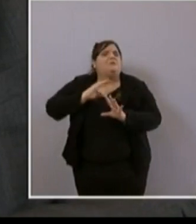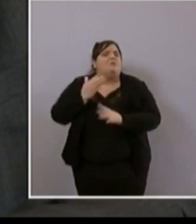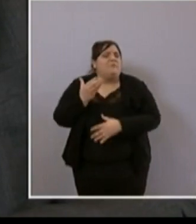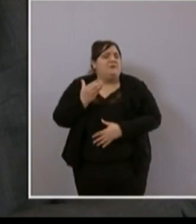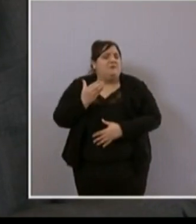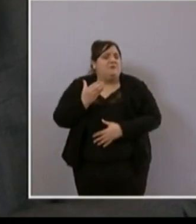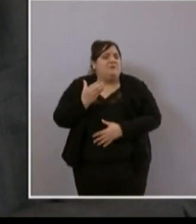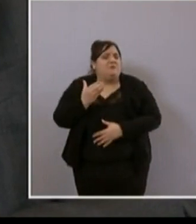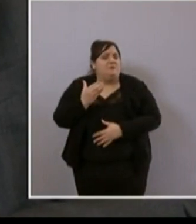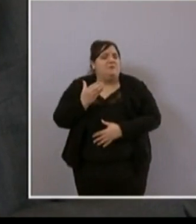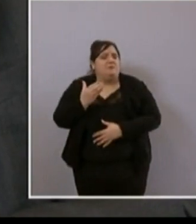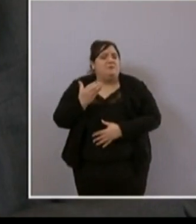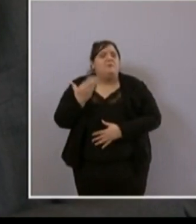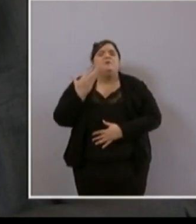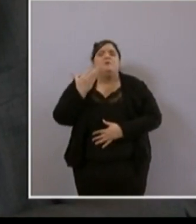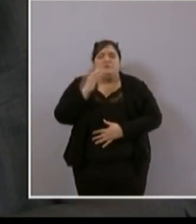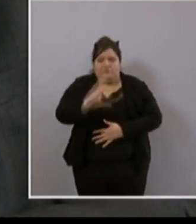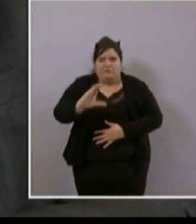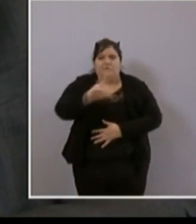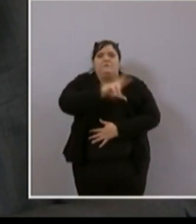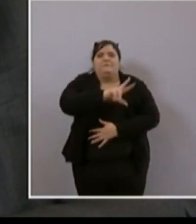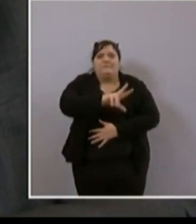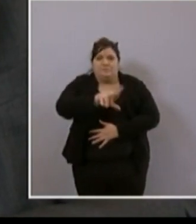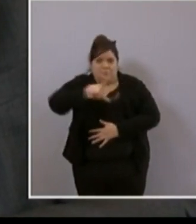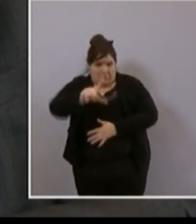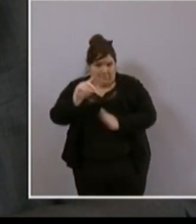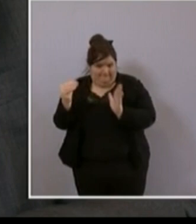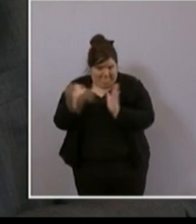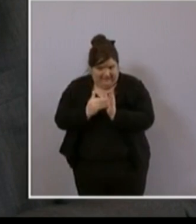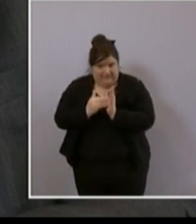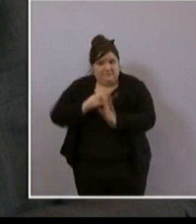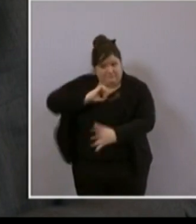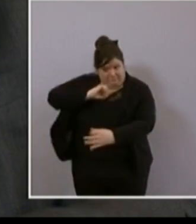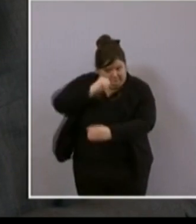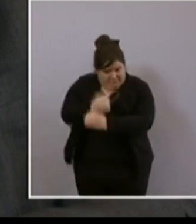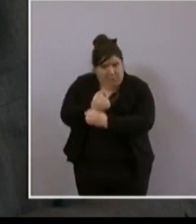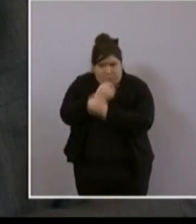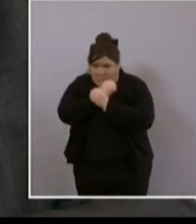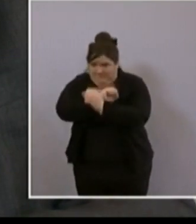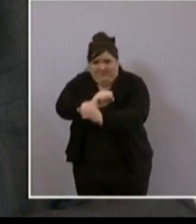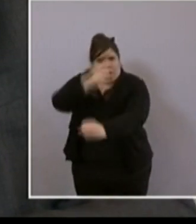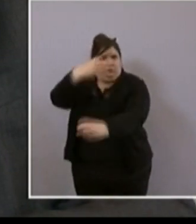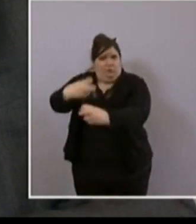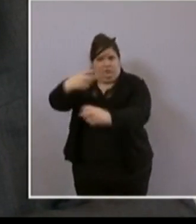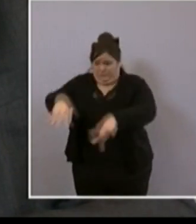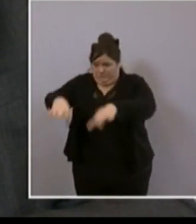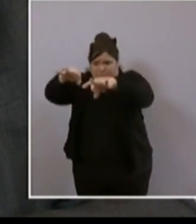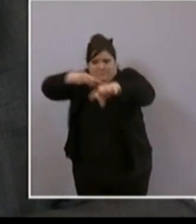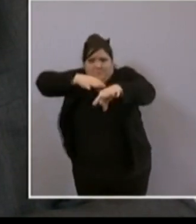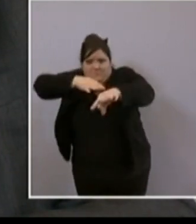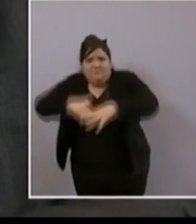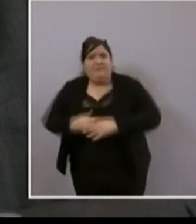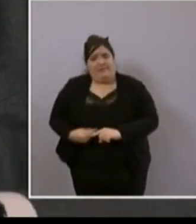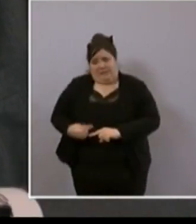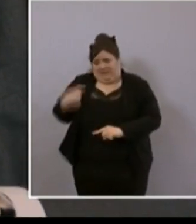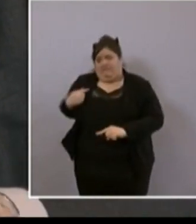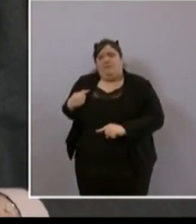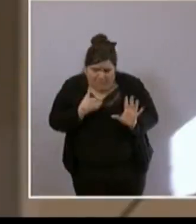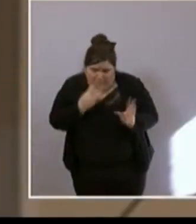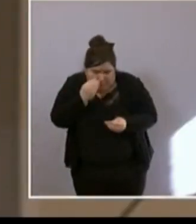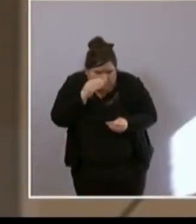2019. Elles étaient de 120 000 en 2015. Est-ce que c'est